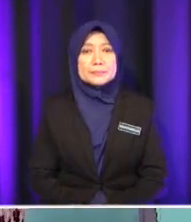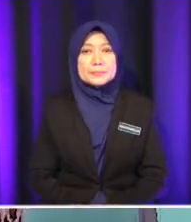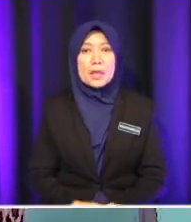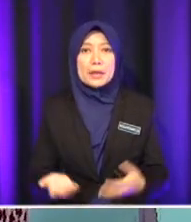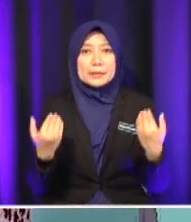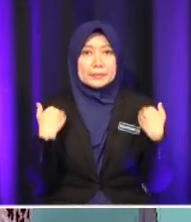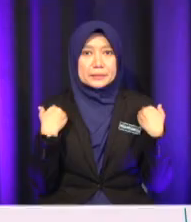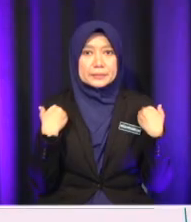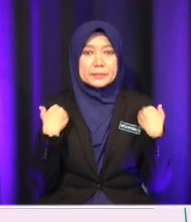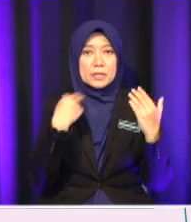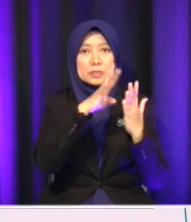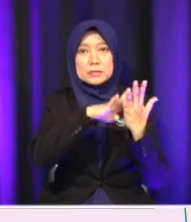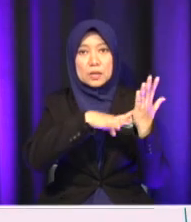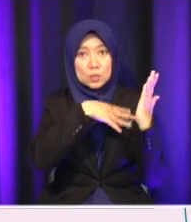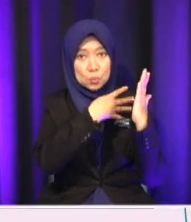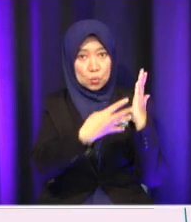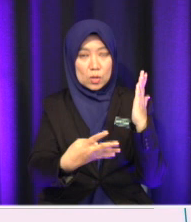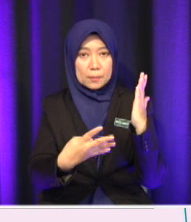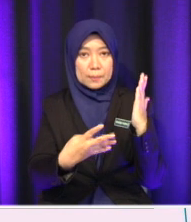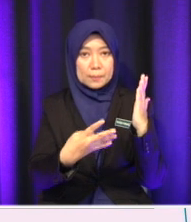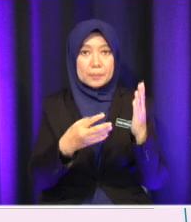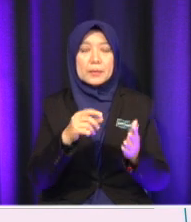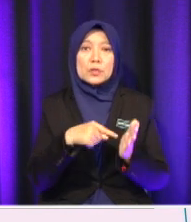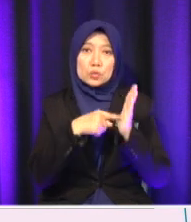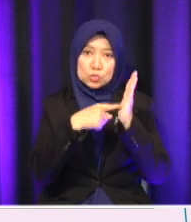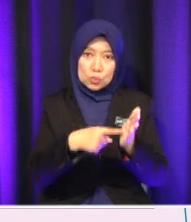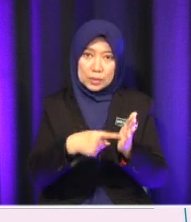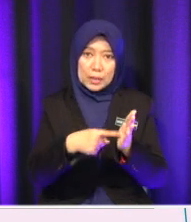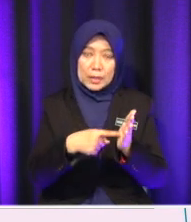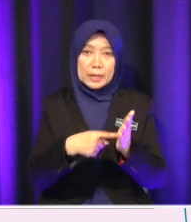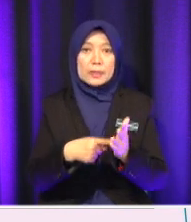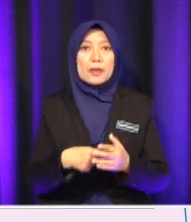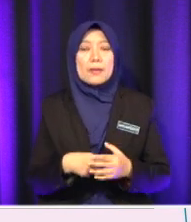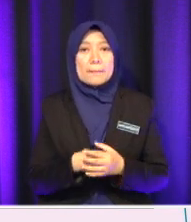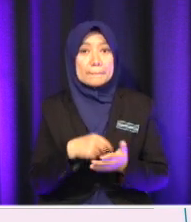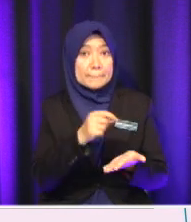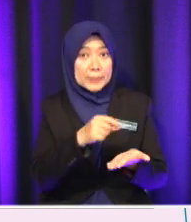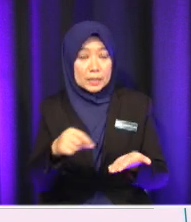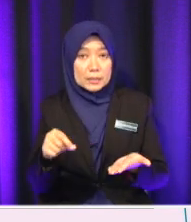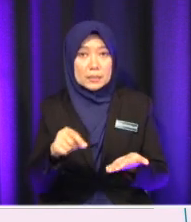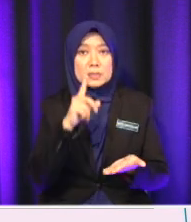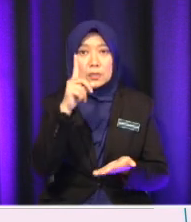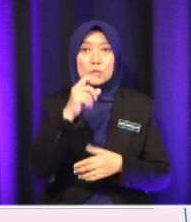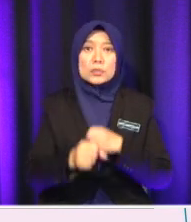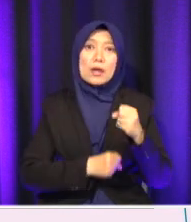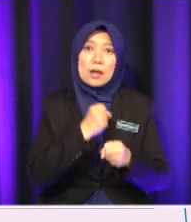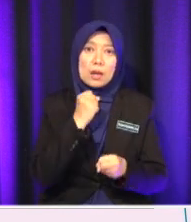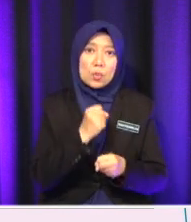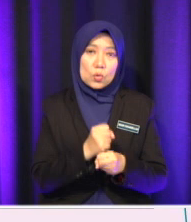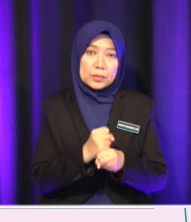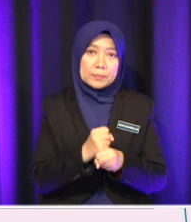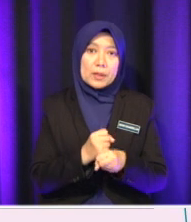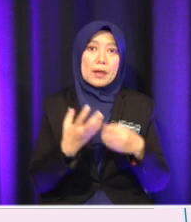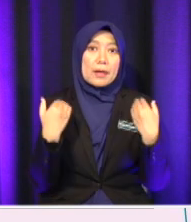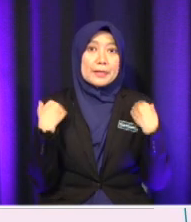jadwal di bawah menunjukkan penyatuimbangan pembayaran sebuah negara pada satu tahun Oke kita ada